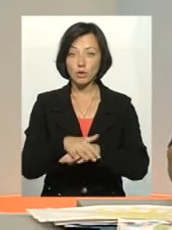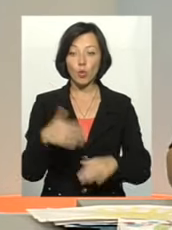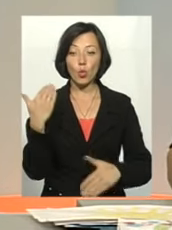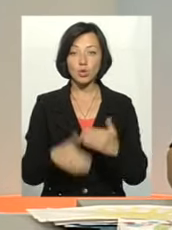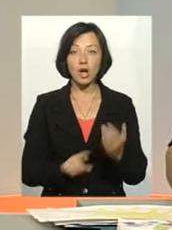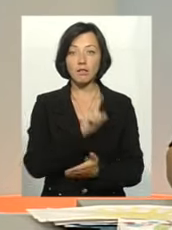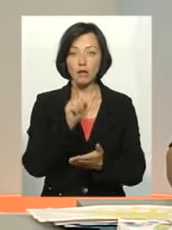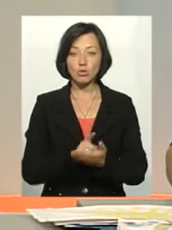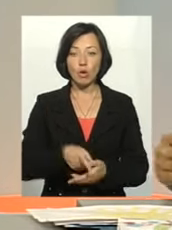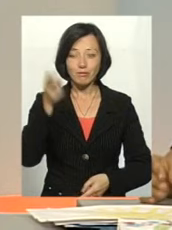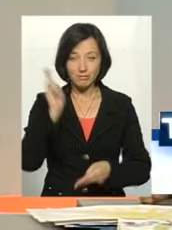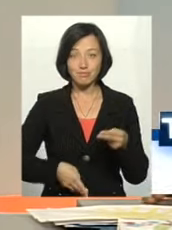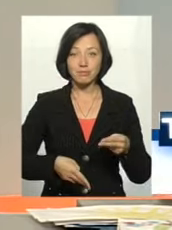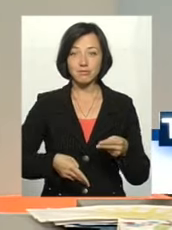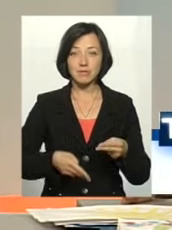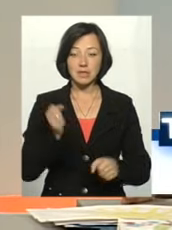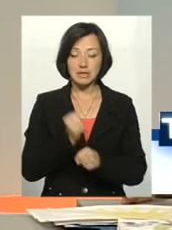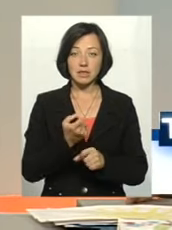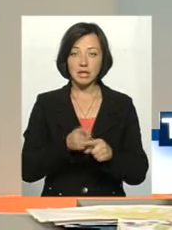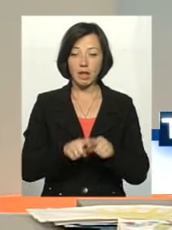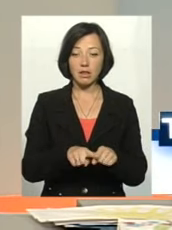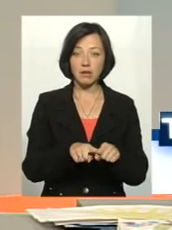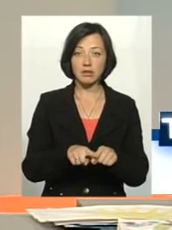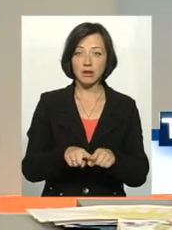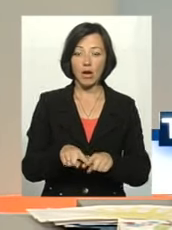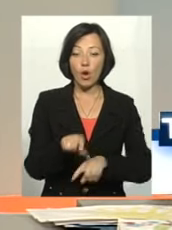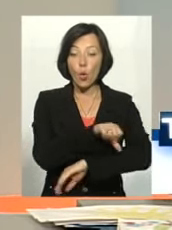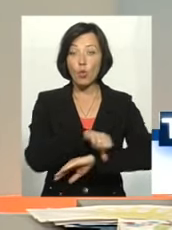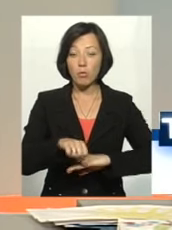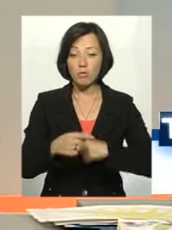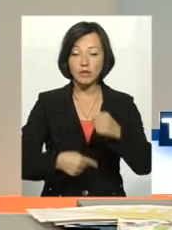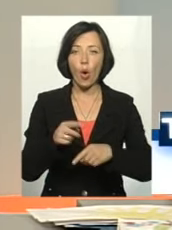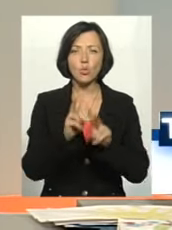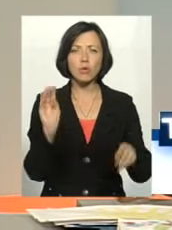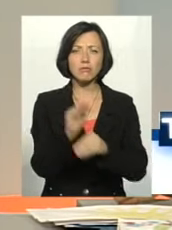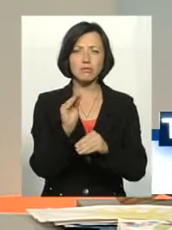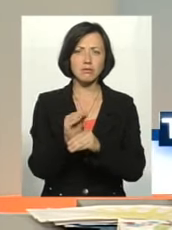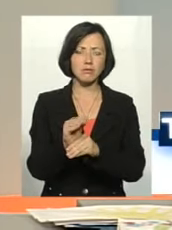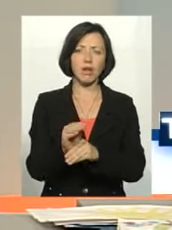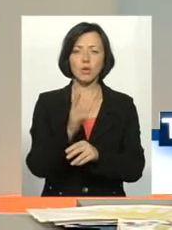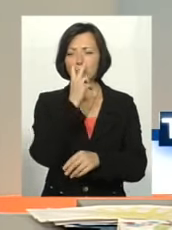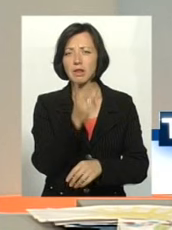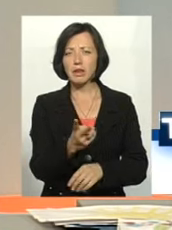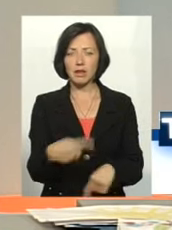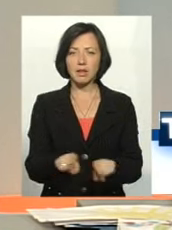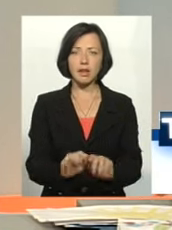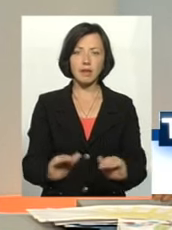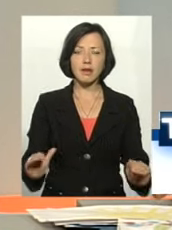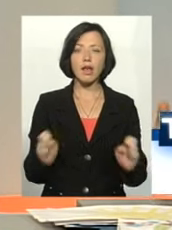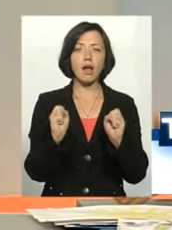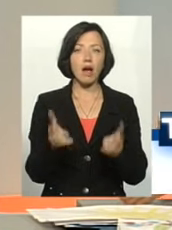должно перешагнуть этот шаг, этот рубеж, когда кто-то будет осуждать, кто-то будет смотреть на таких детей,